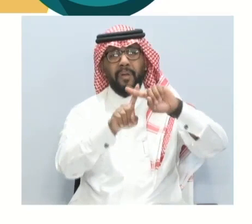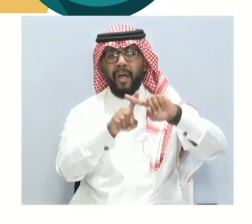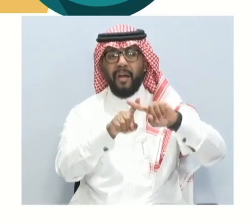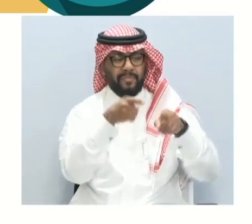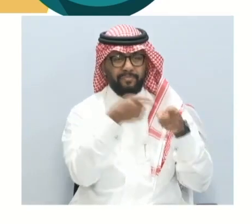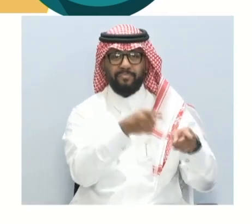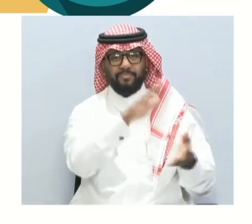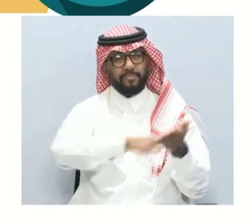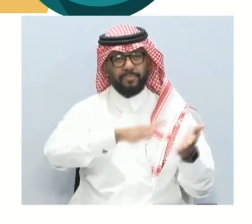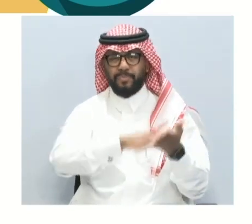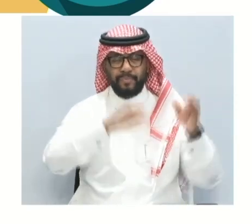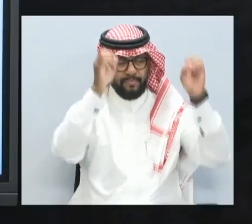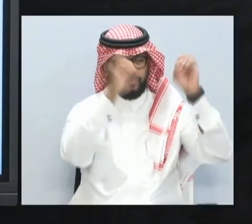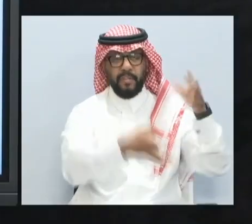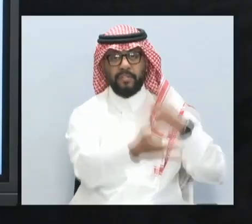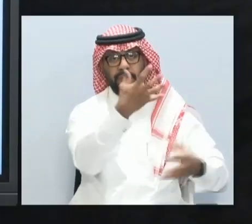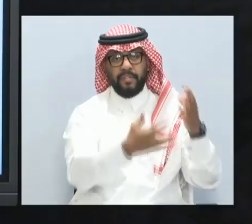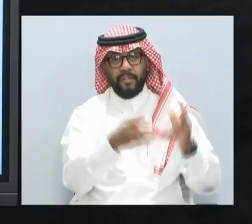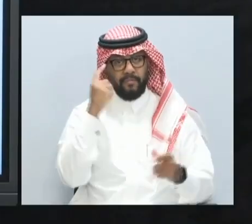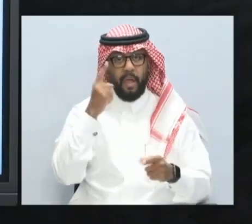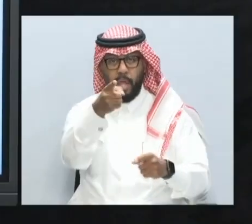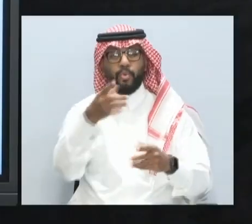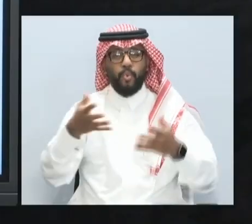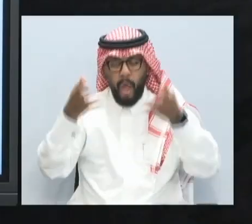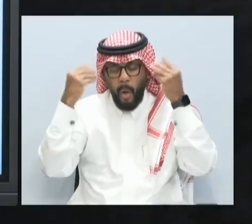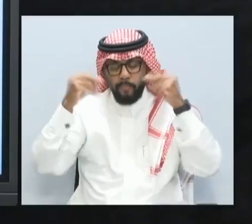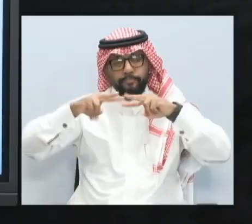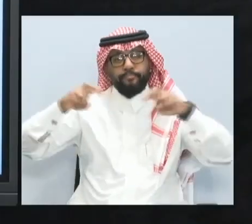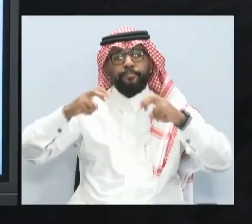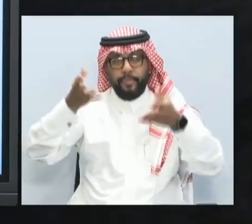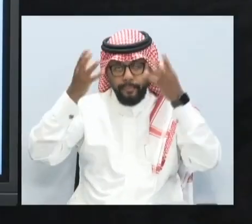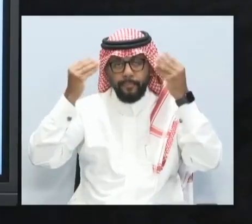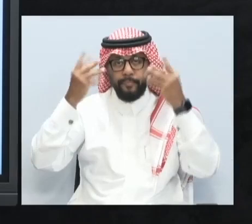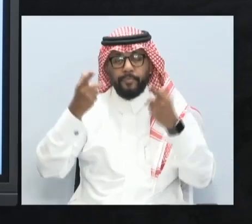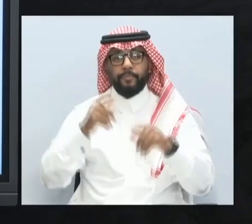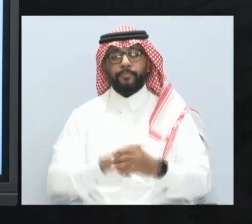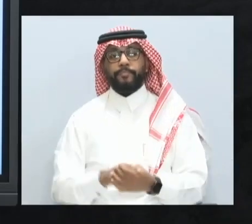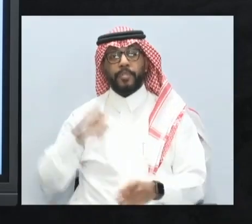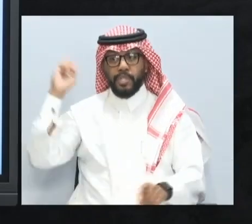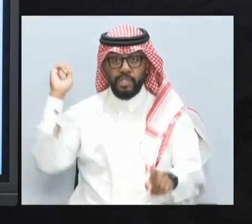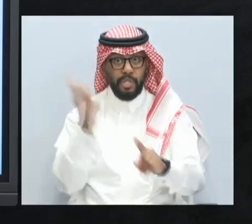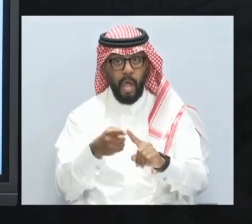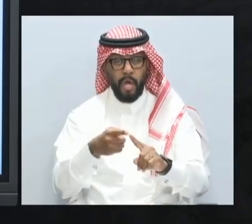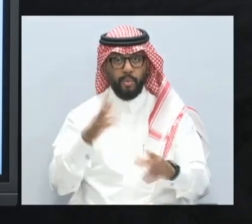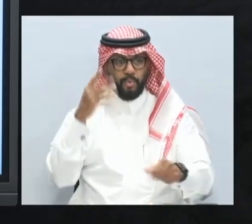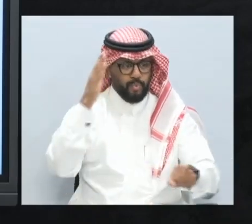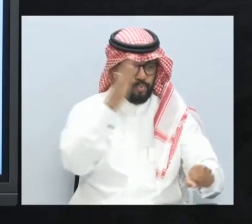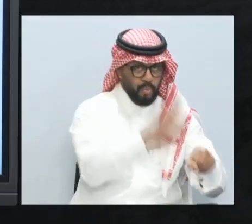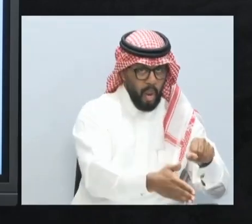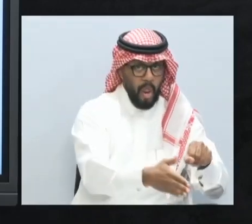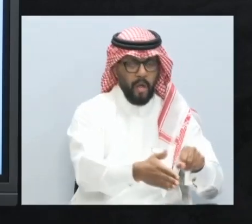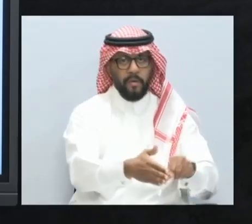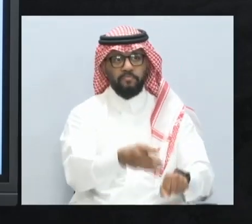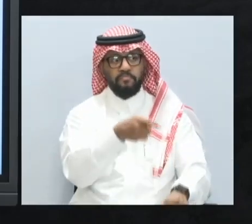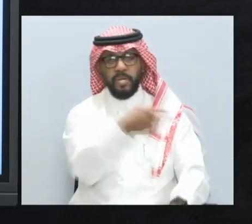الادله كحد الساحر كما قال عليه الصلاه والسلام حده ضربه بالسيف ضربه بالسيف